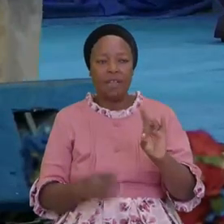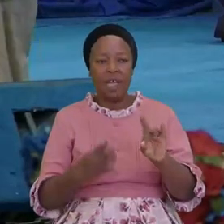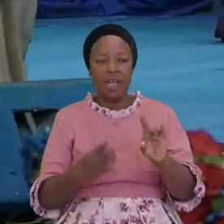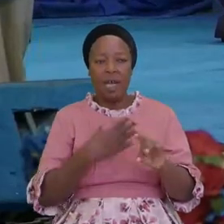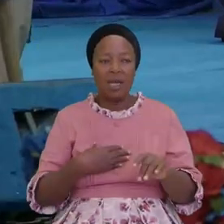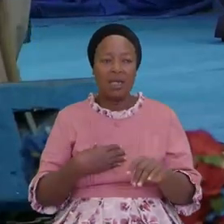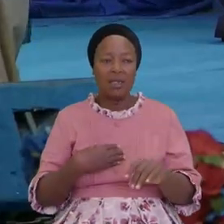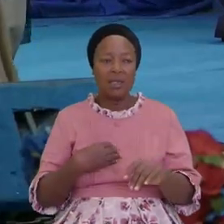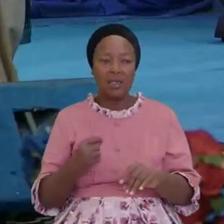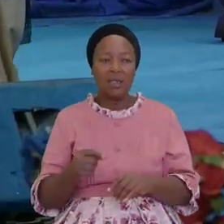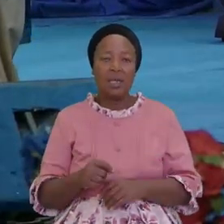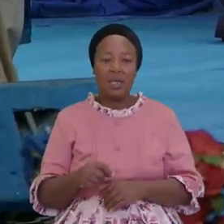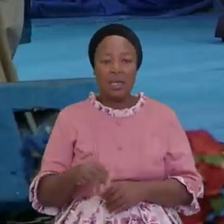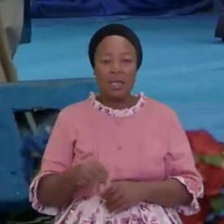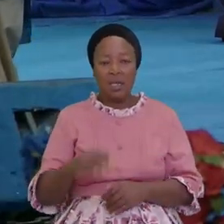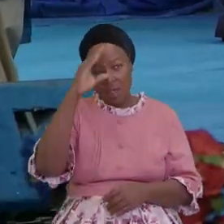Verset 38.